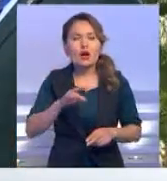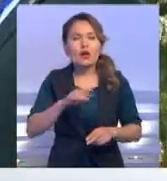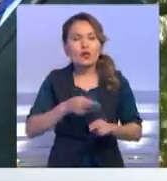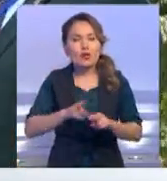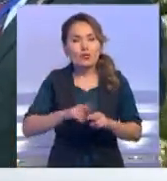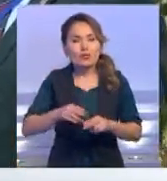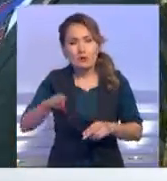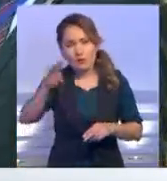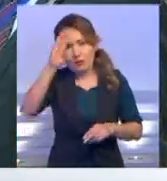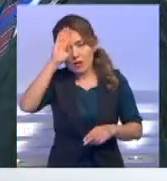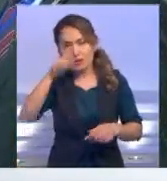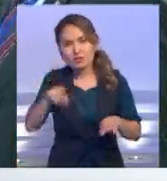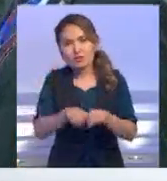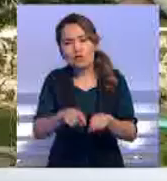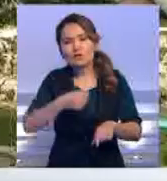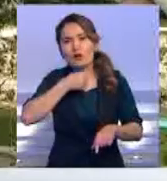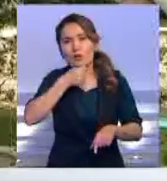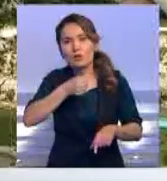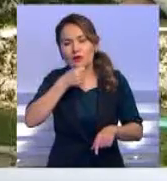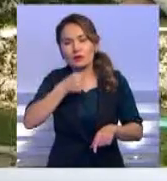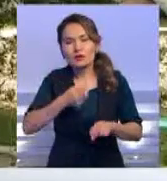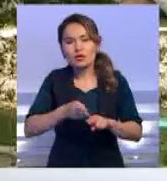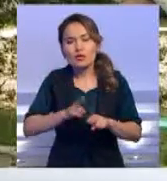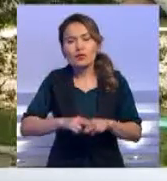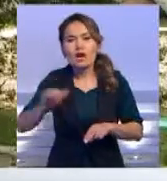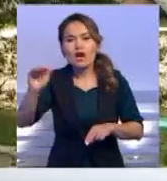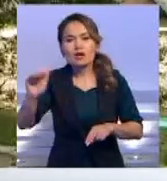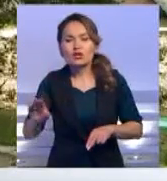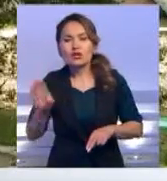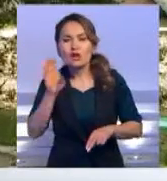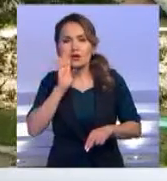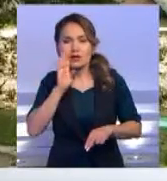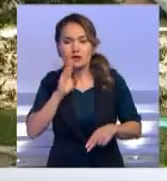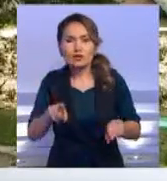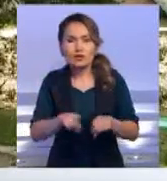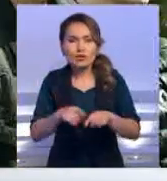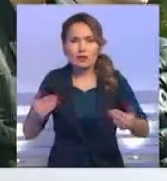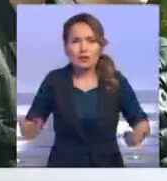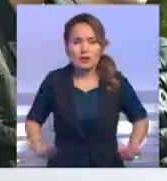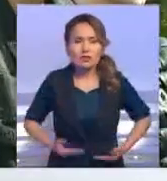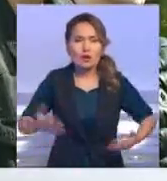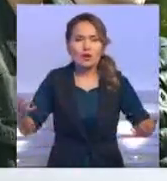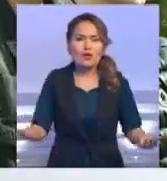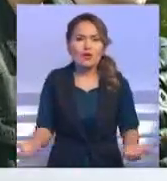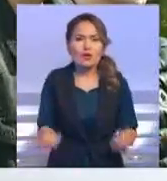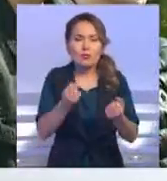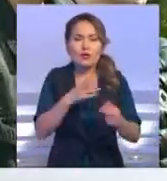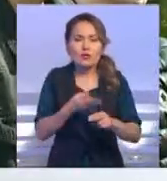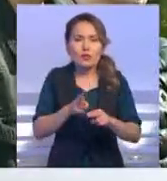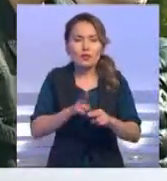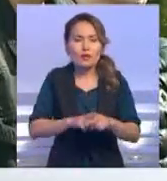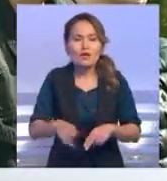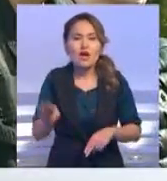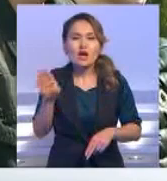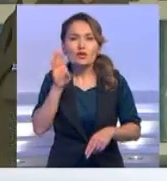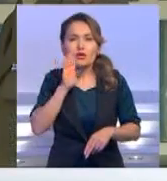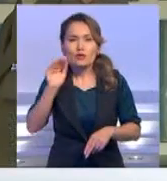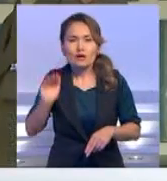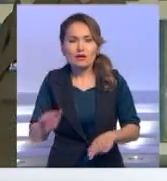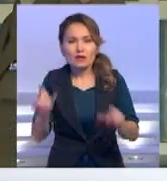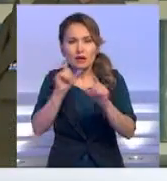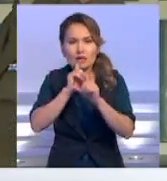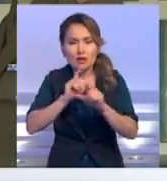үйіне қонаққа барған. Сол күні өзен бойында шомылып жүрген балалар көп болатын дейді. Құтқарыңдар, Келеске аружан батты деген дауысты естіген